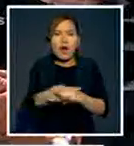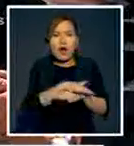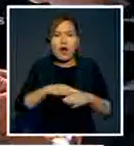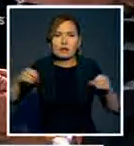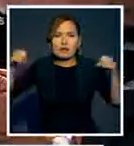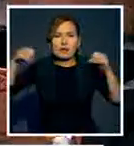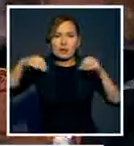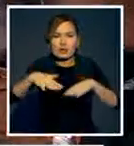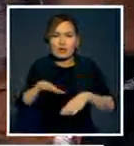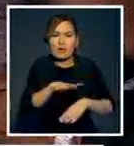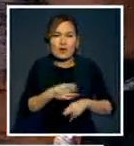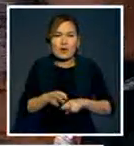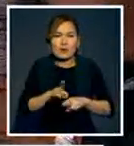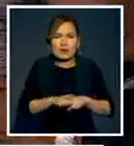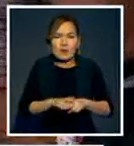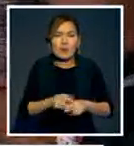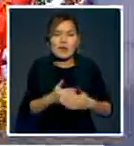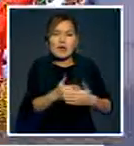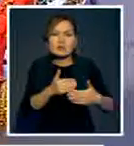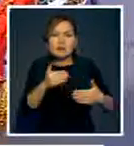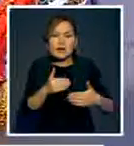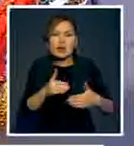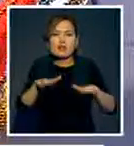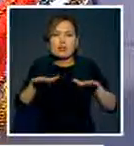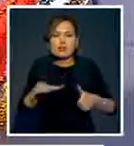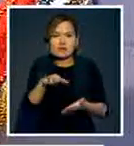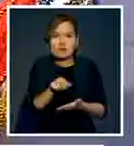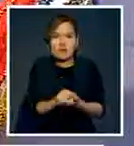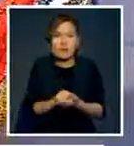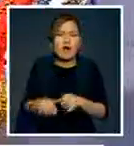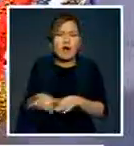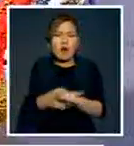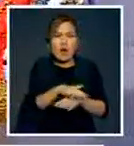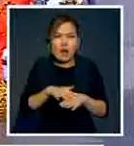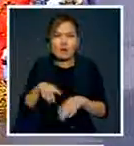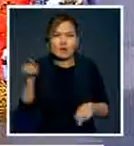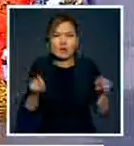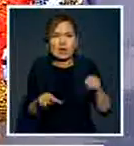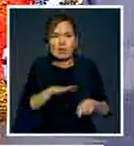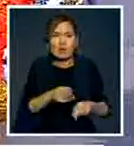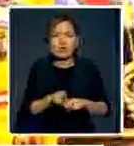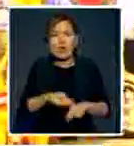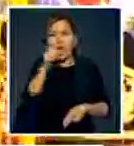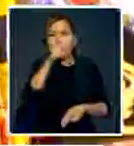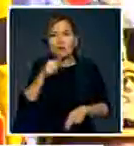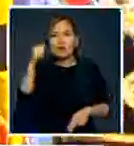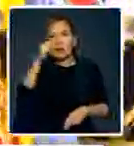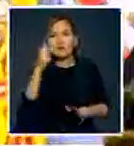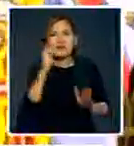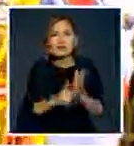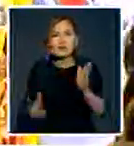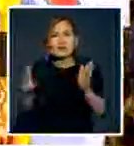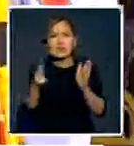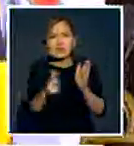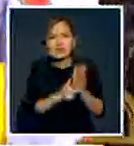жақын жерден орын алу үшін тіпті күні бұрын осында түнеген екен. Таиланд королі былтыр қазанның 13-де 88 жасында